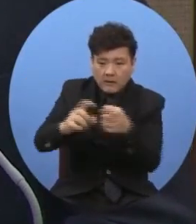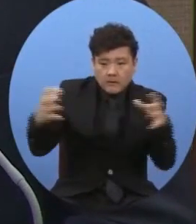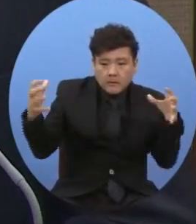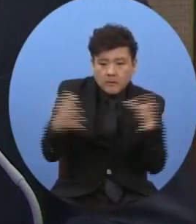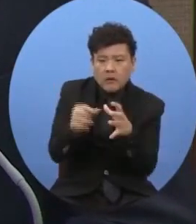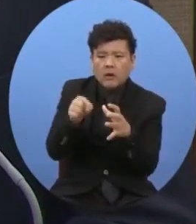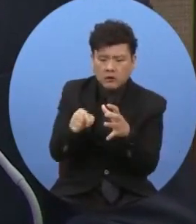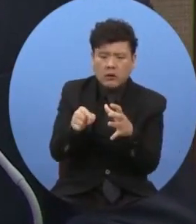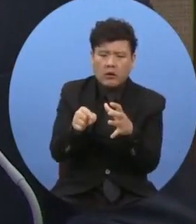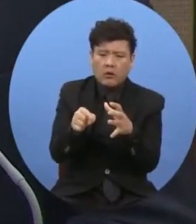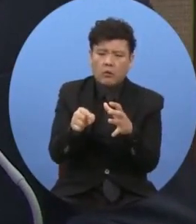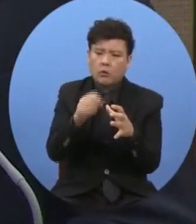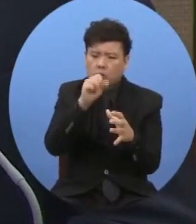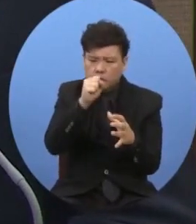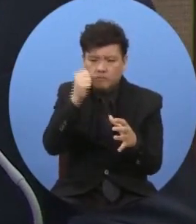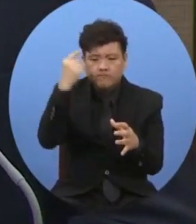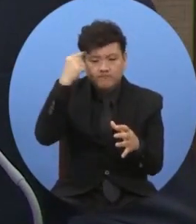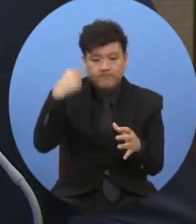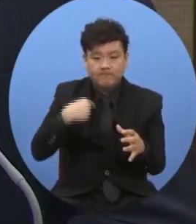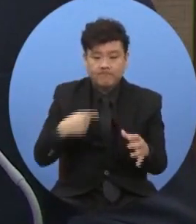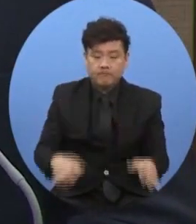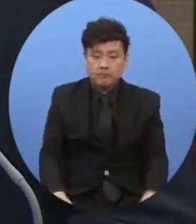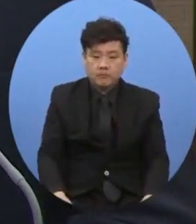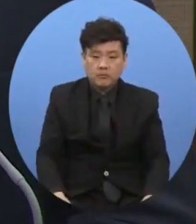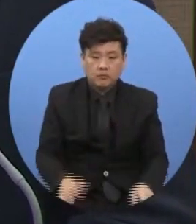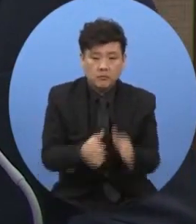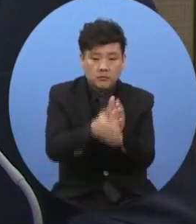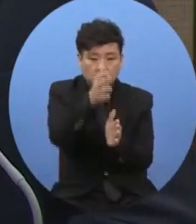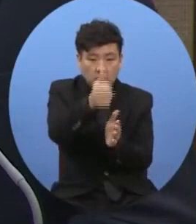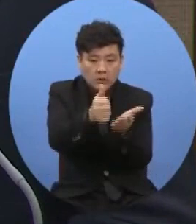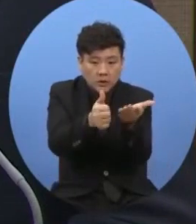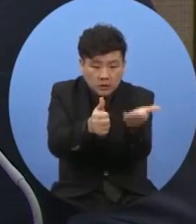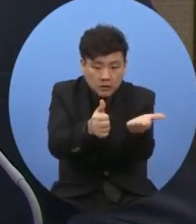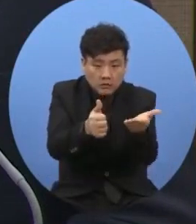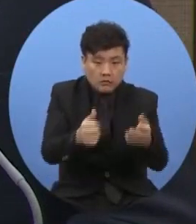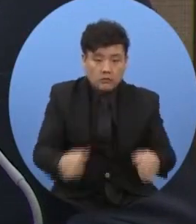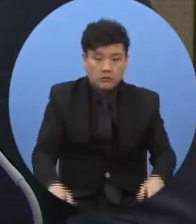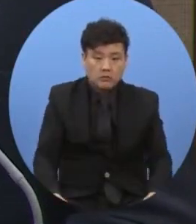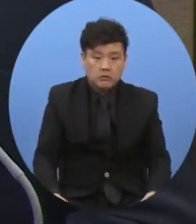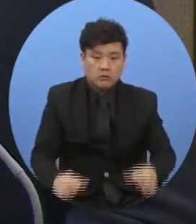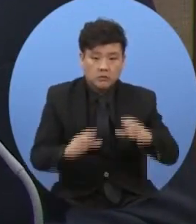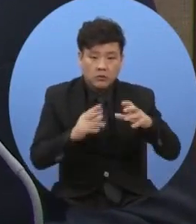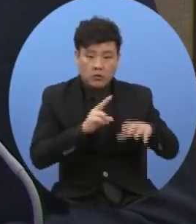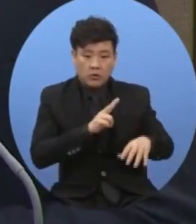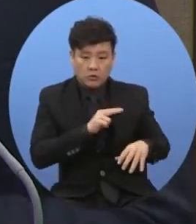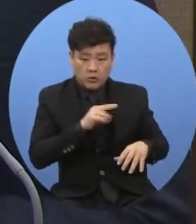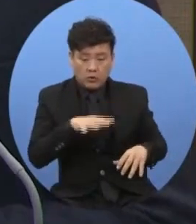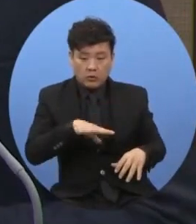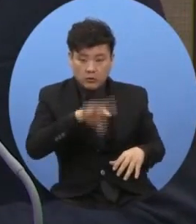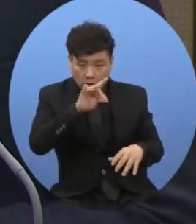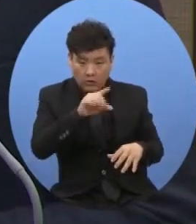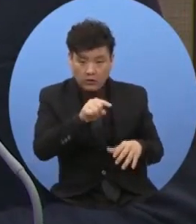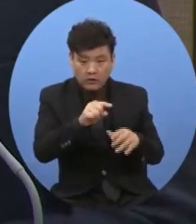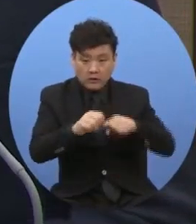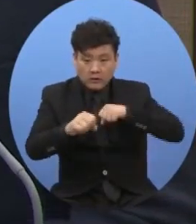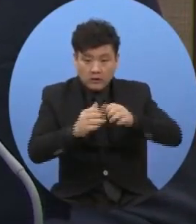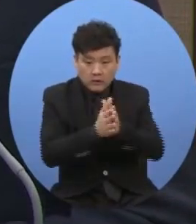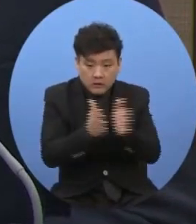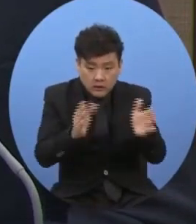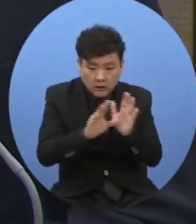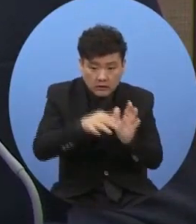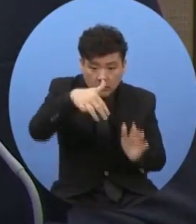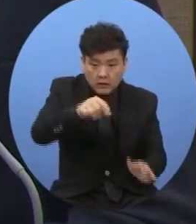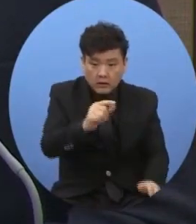더 많다고 생각을 합니다. 1년에 이제 시장님께서 초선 국회의원으로 이제 활동하실 때 천신정이라고 있었잖아요.